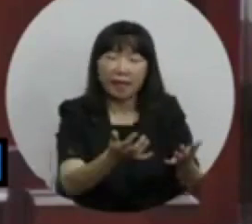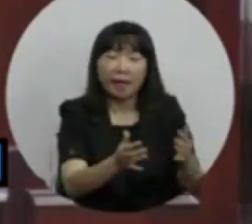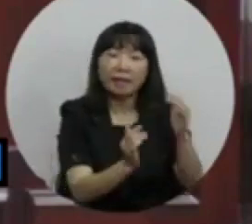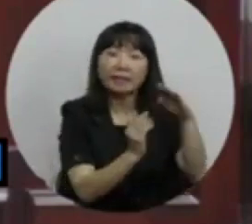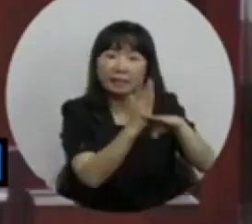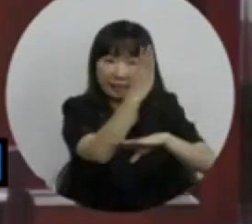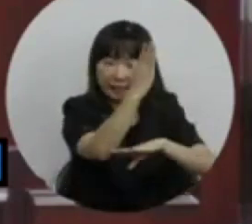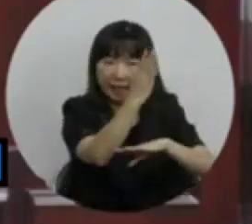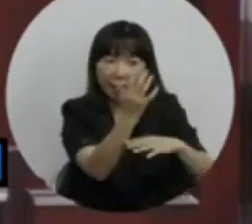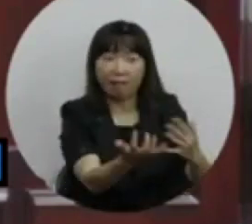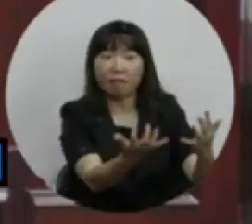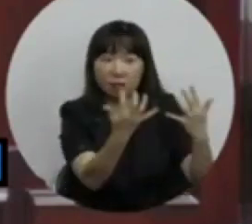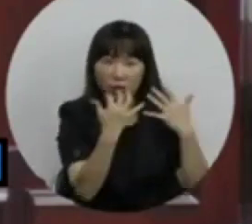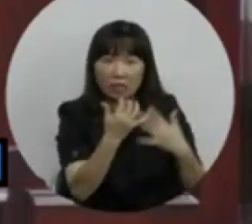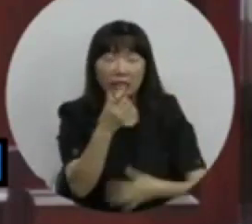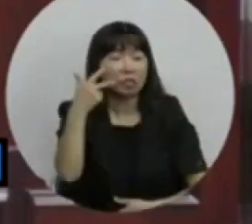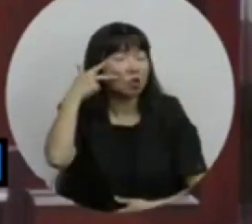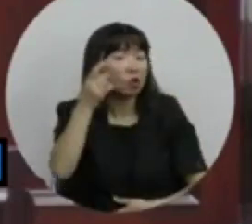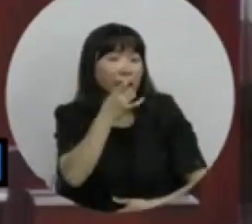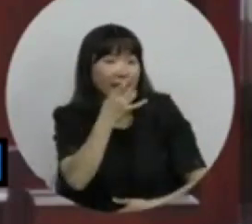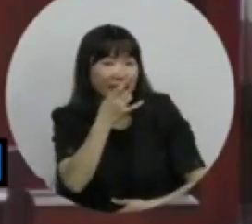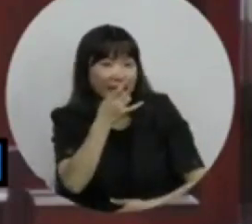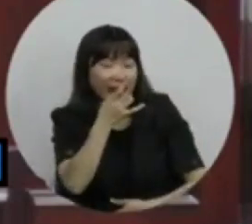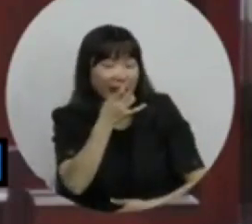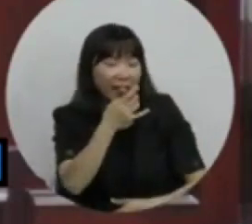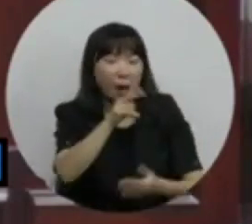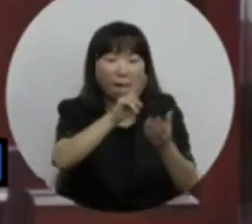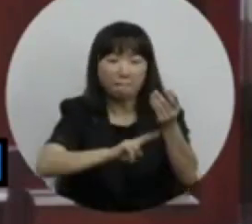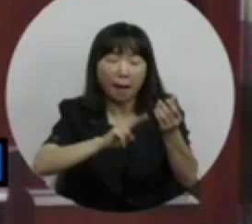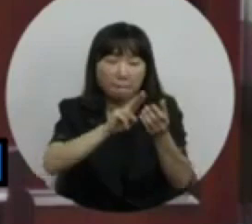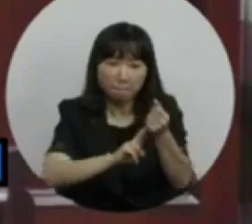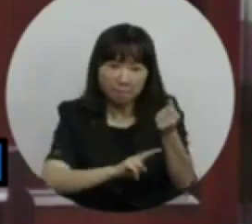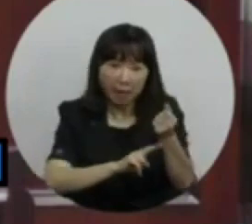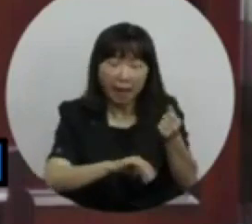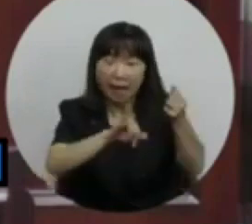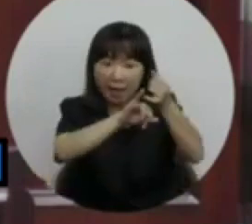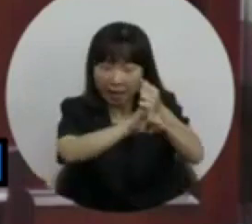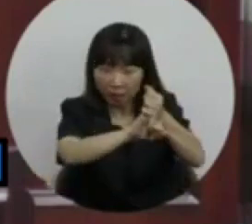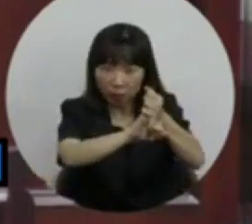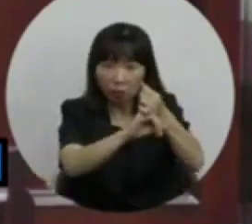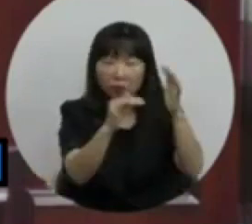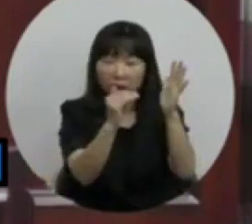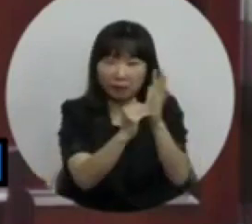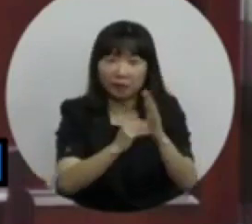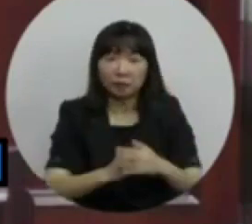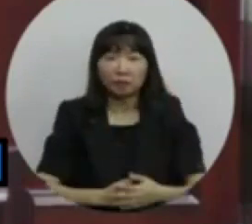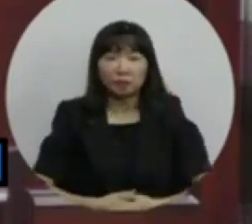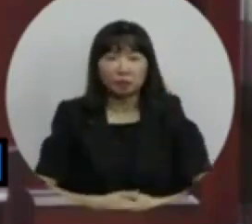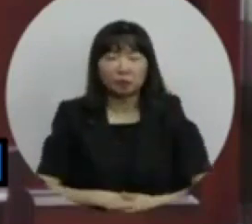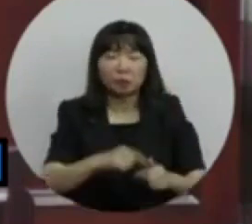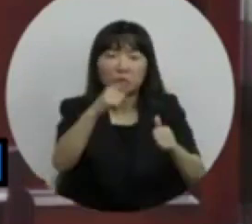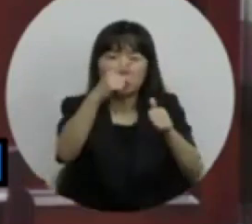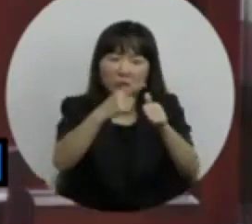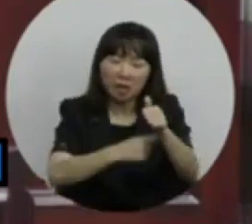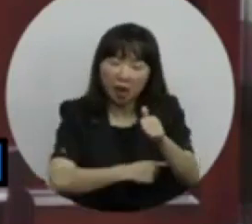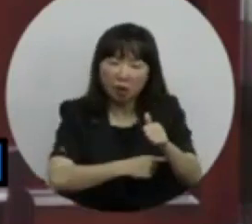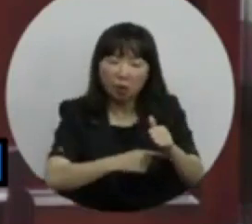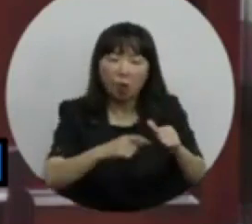지원과 여주 쌀의 이용 및 판로 확충을 위한 지원을 약속받았습니다.